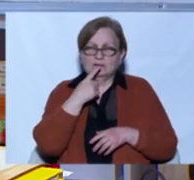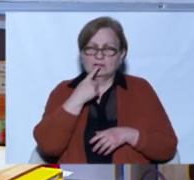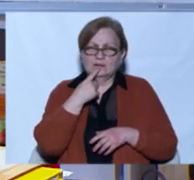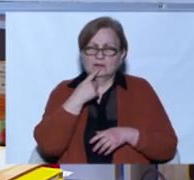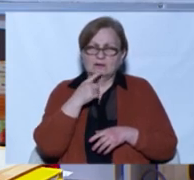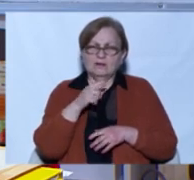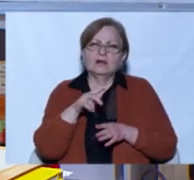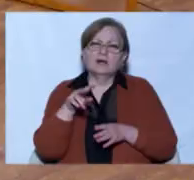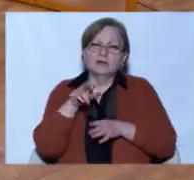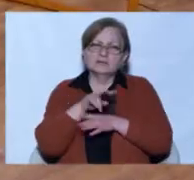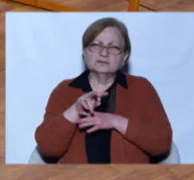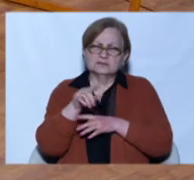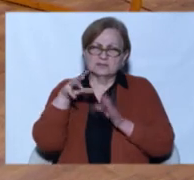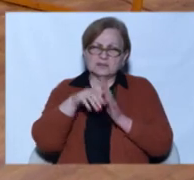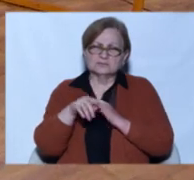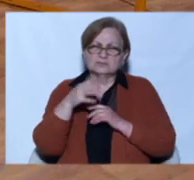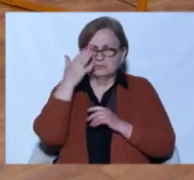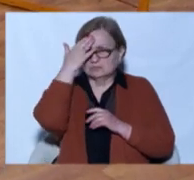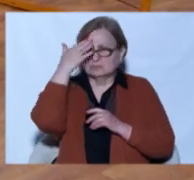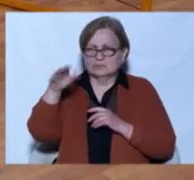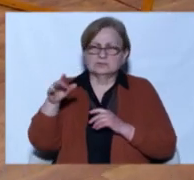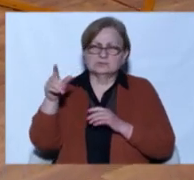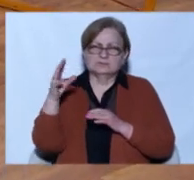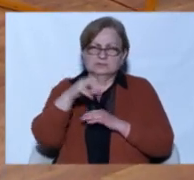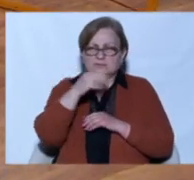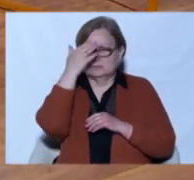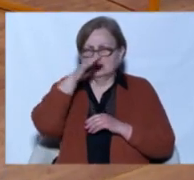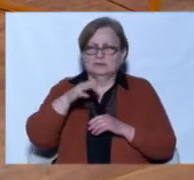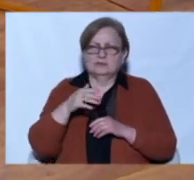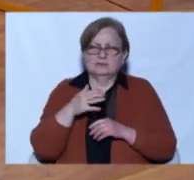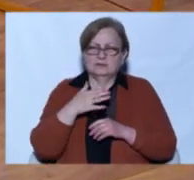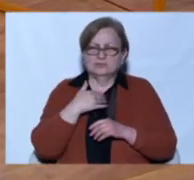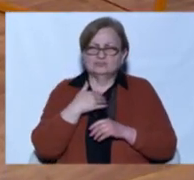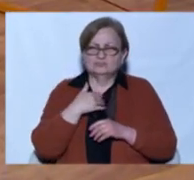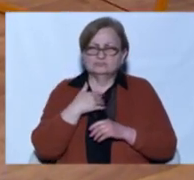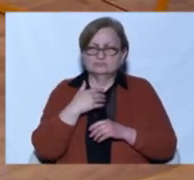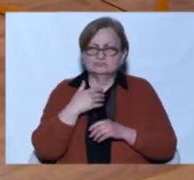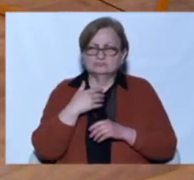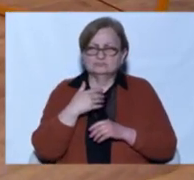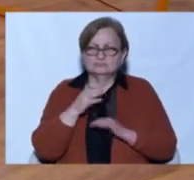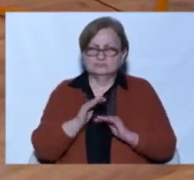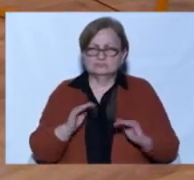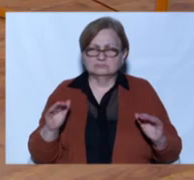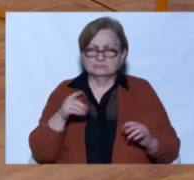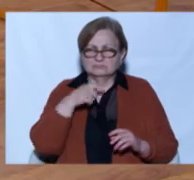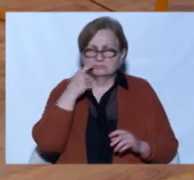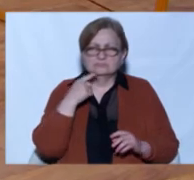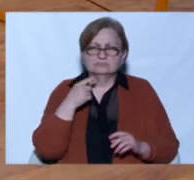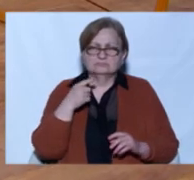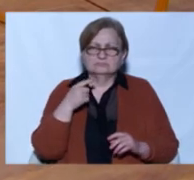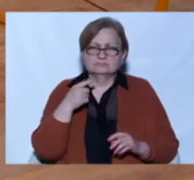სიტყვები შემოდიან და ენას აბინძურებენ. მაგალითად, მეც ბავშვობაში ხშირად